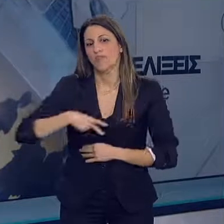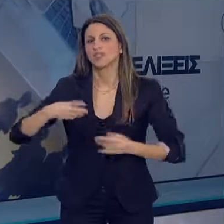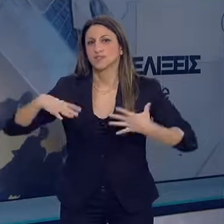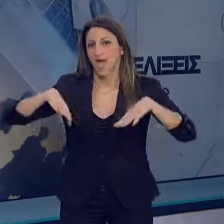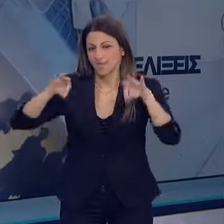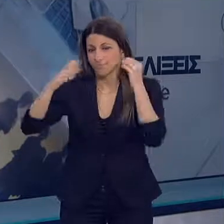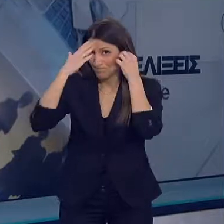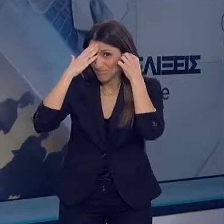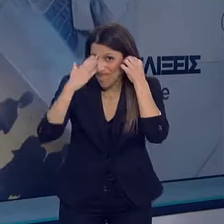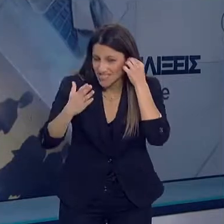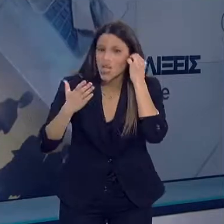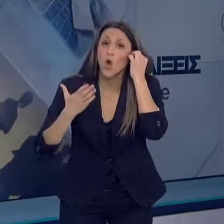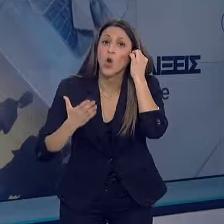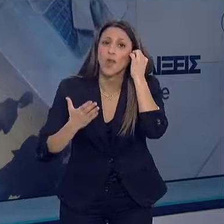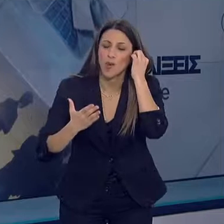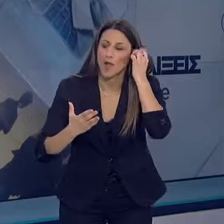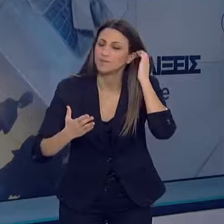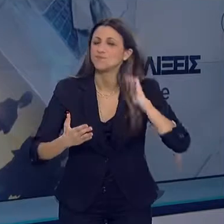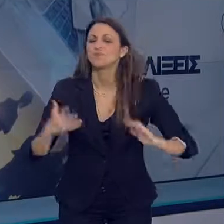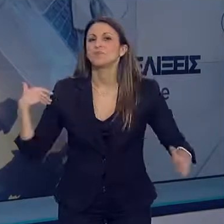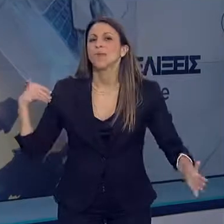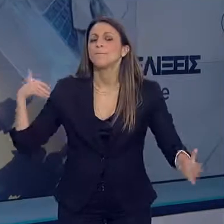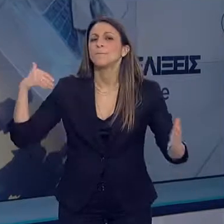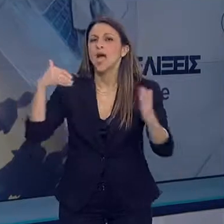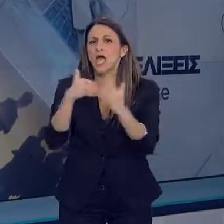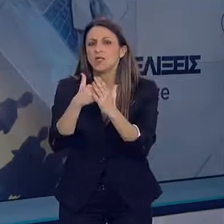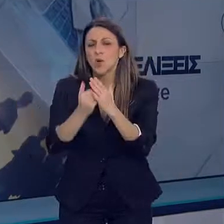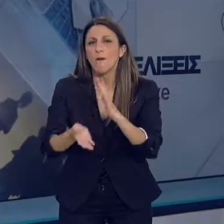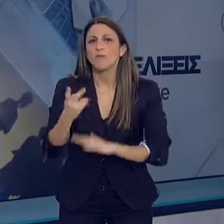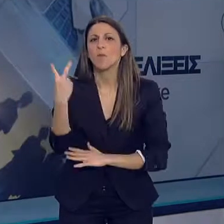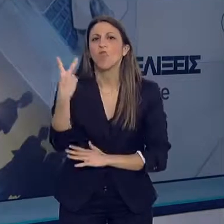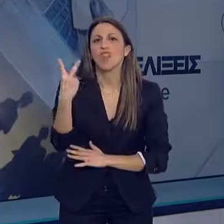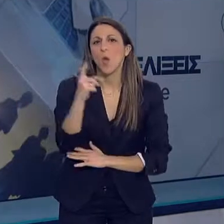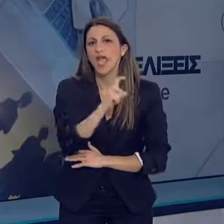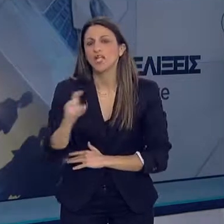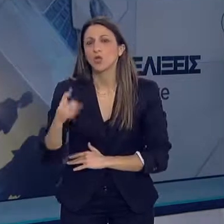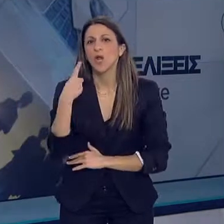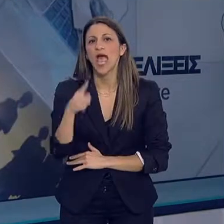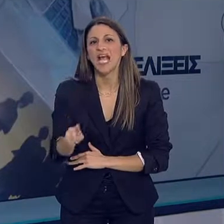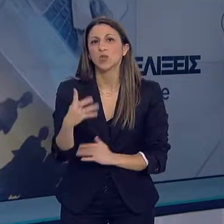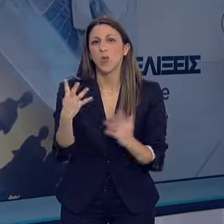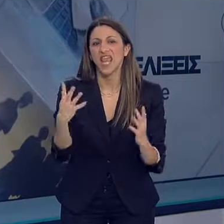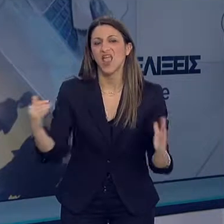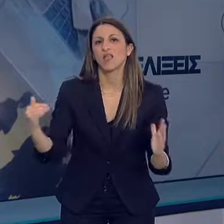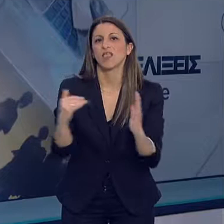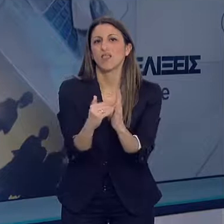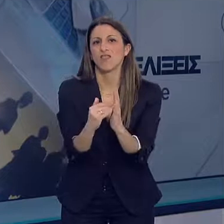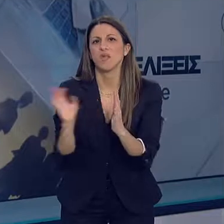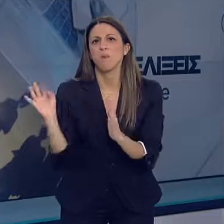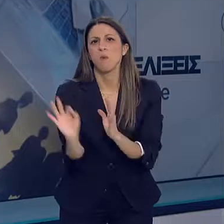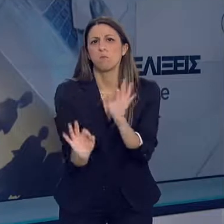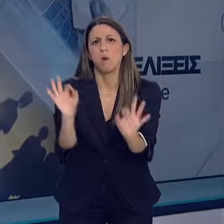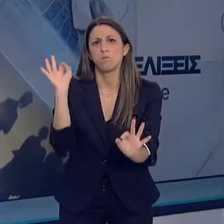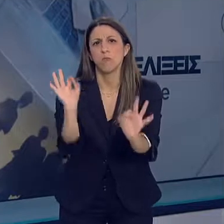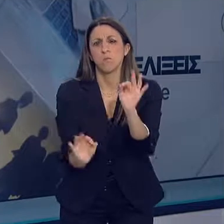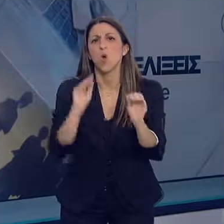Καλησπέρα σας και χρόνια πολλά. Έως σήμερα, περισσότερα από 2.109.000 καταγεγραμμένα κρούσματα του νέου